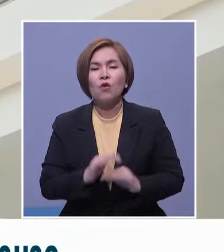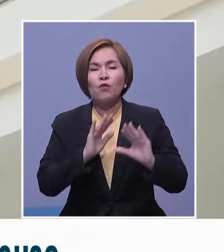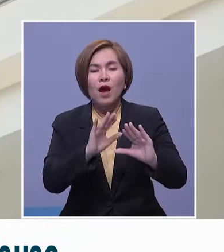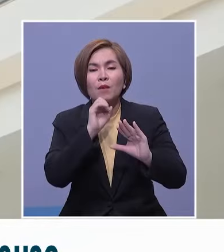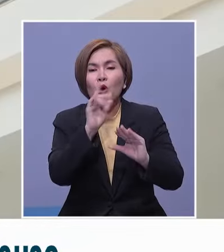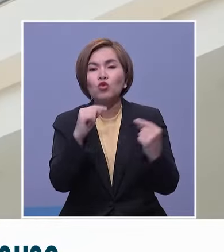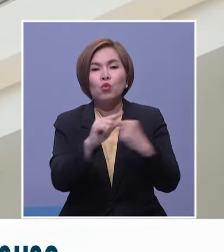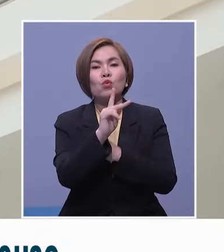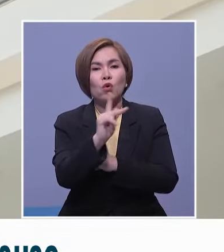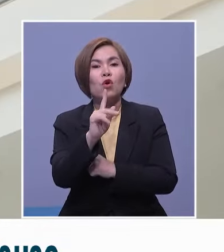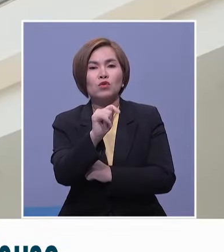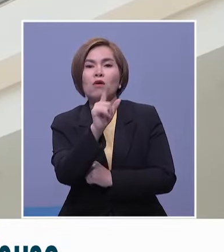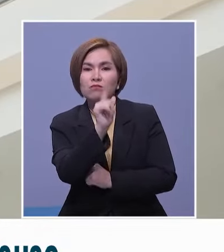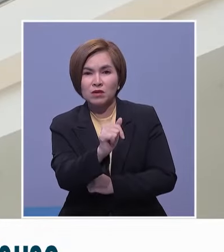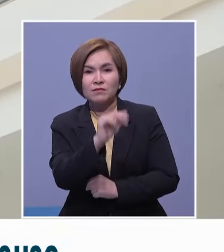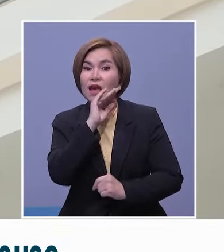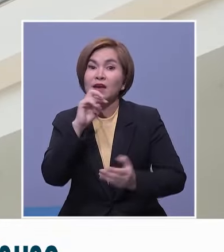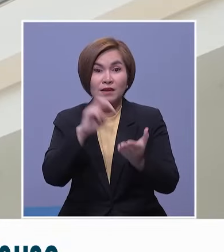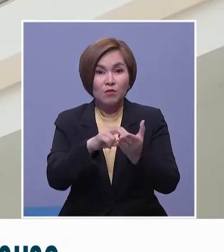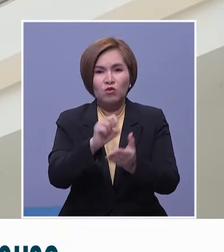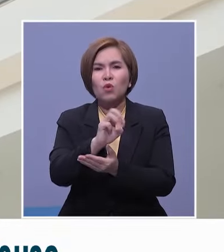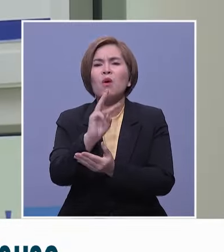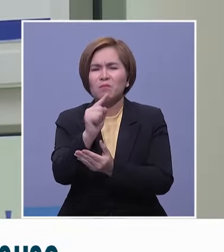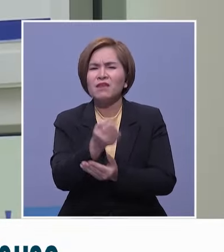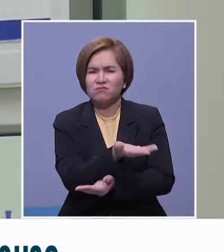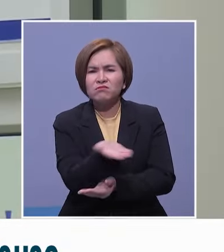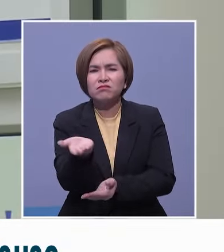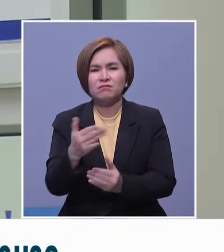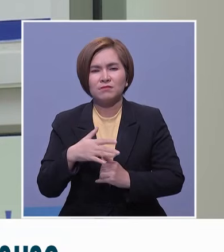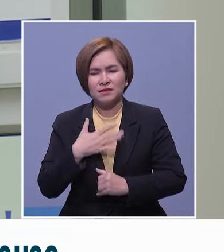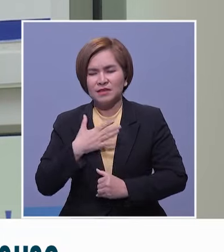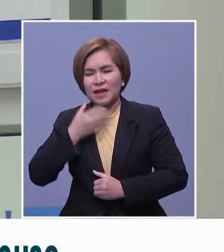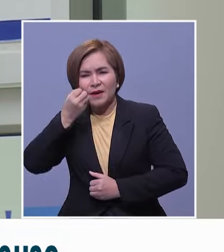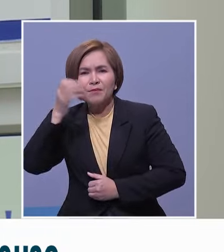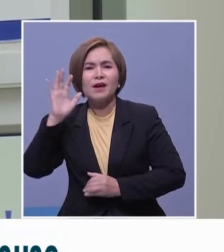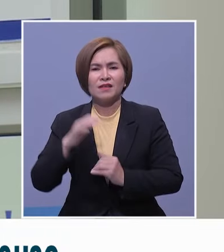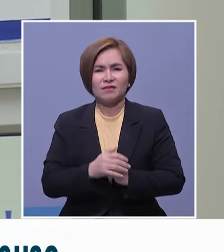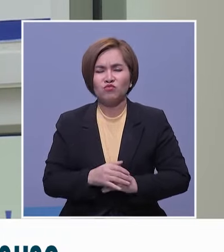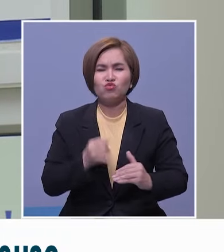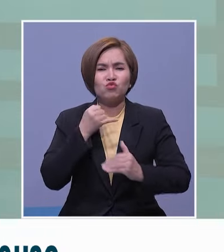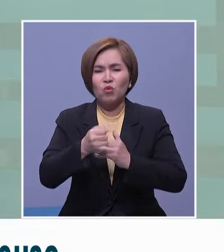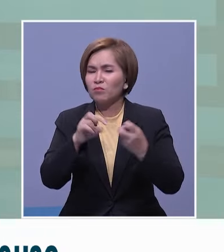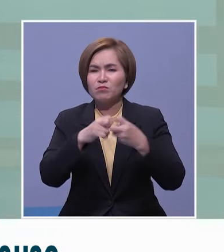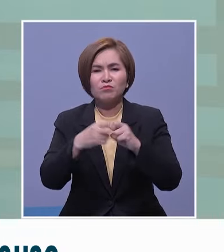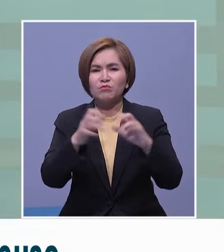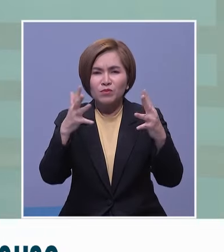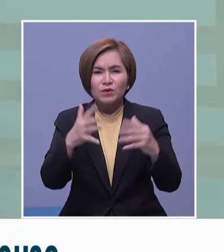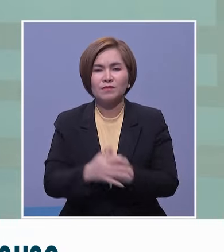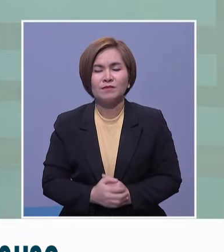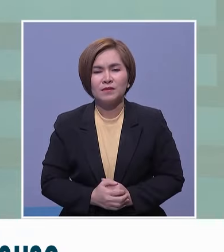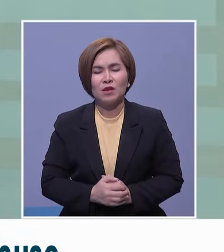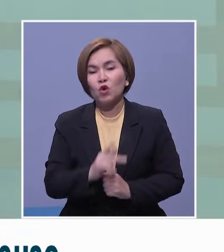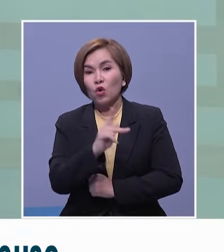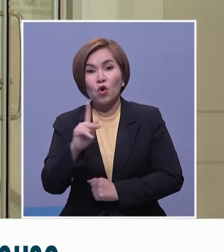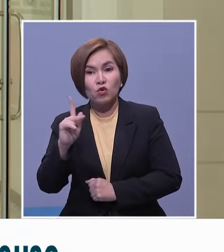ต.หน่อยกล้ารับรองสว.ใหม่หน่อยนะครับพวกผมจะได้กลับบ้านก็แค่นั้นเองไม่ใช่ปัญหาครับ มองว่ากกต.ไม่